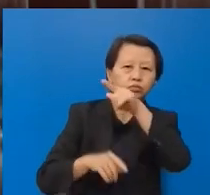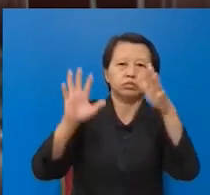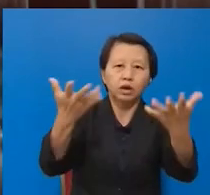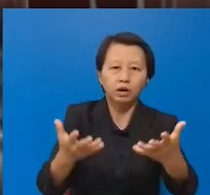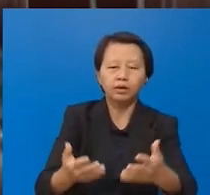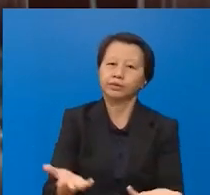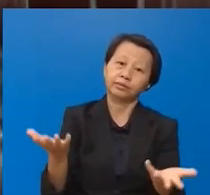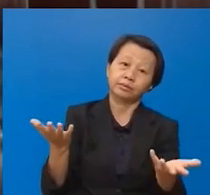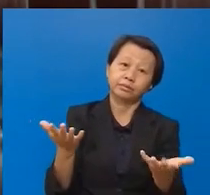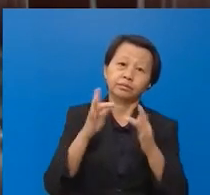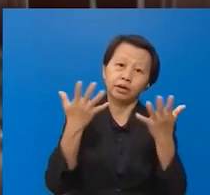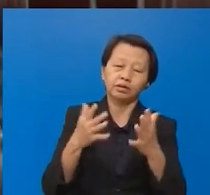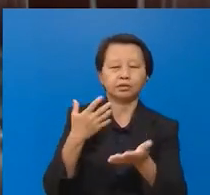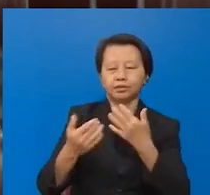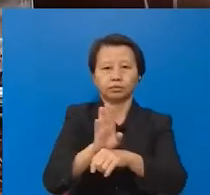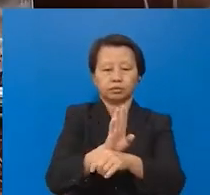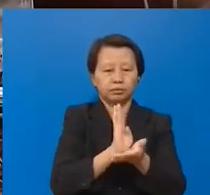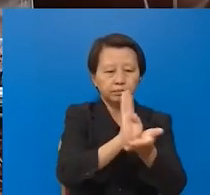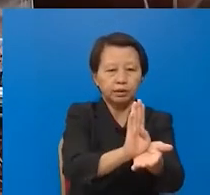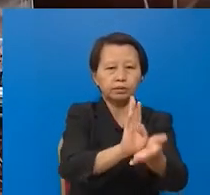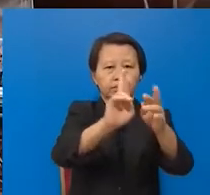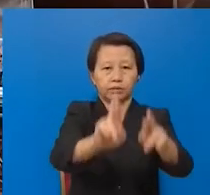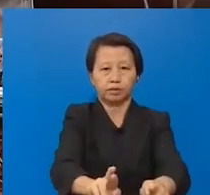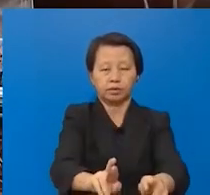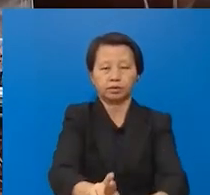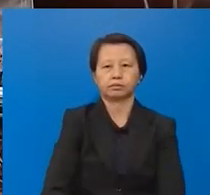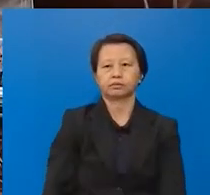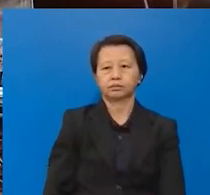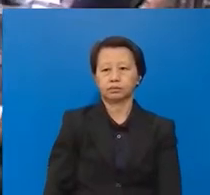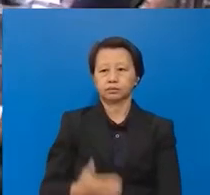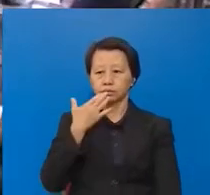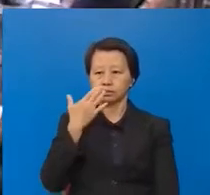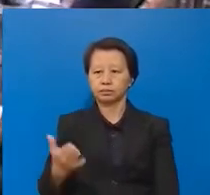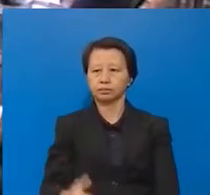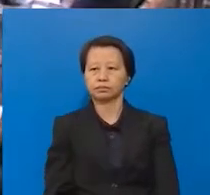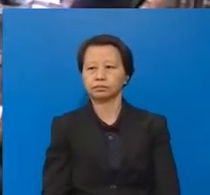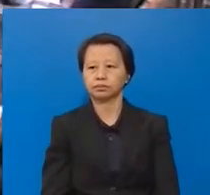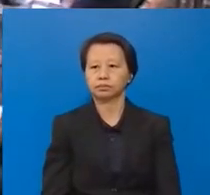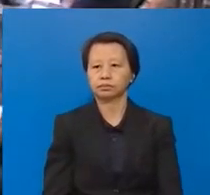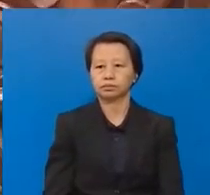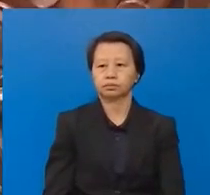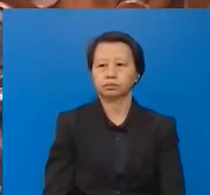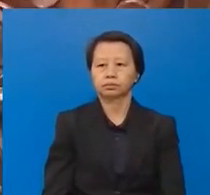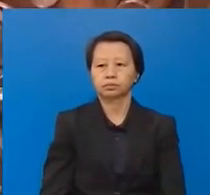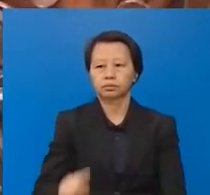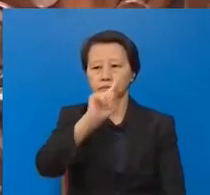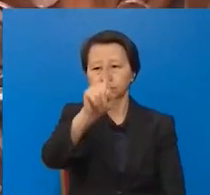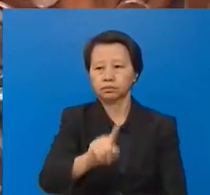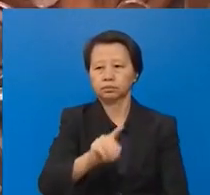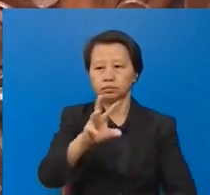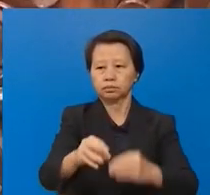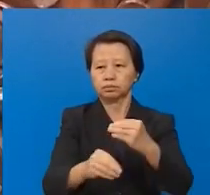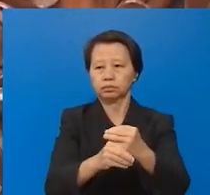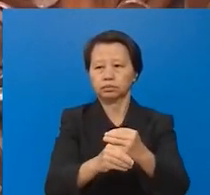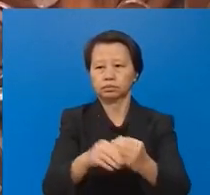kita kesian dia tak ada lain. The Deputy Minister said this when answering a question regarding the status of the National Fiberization